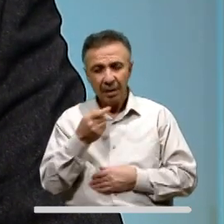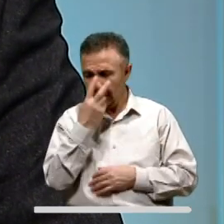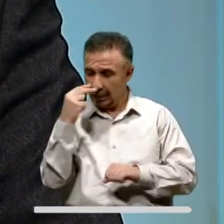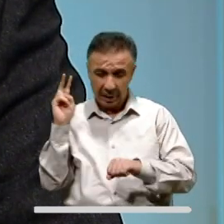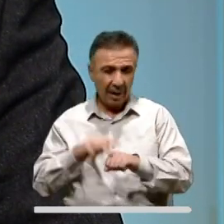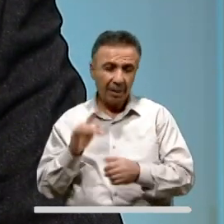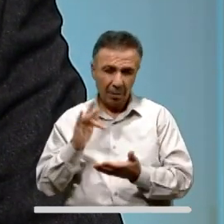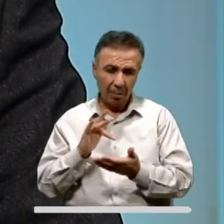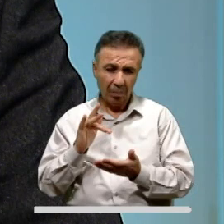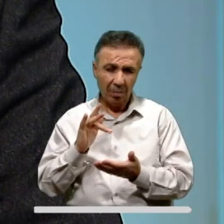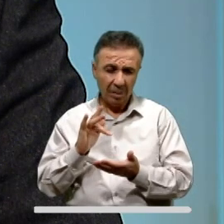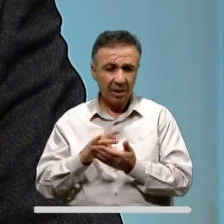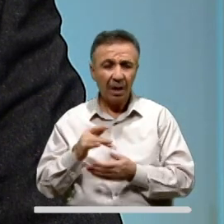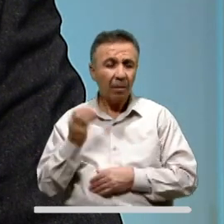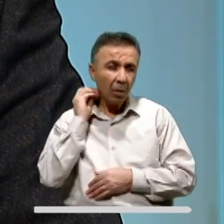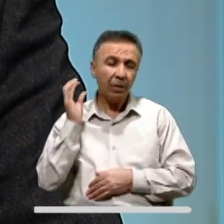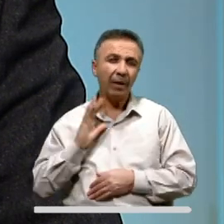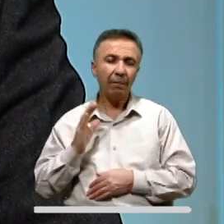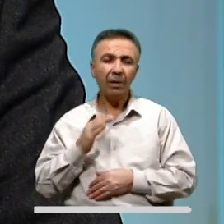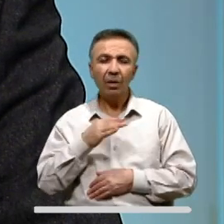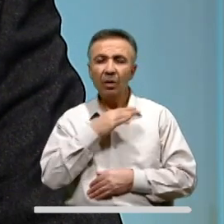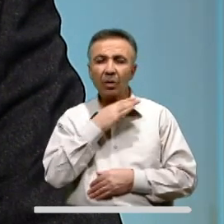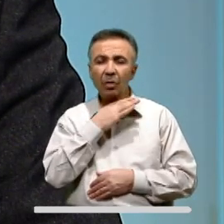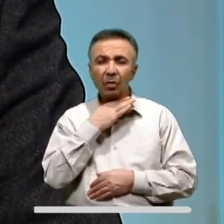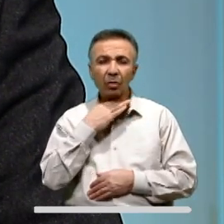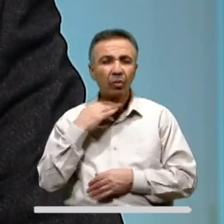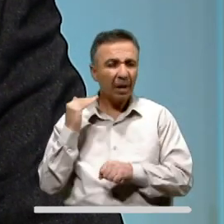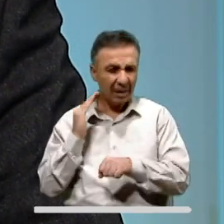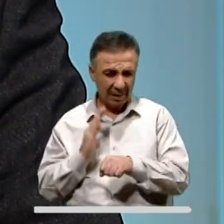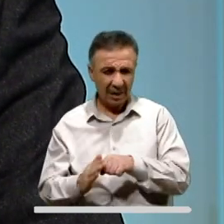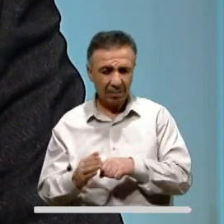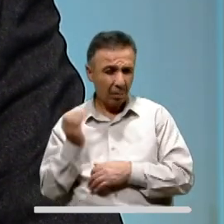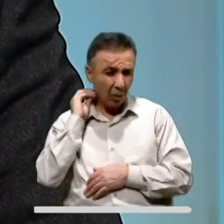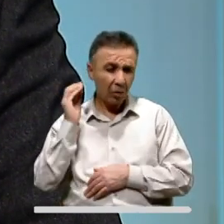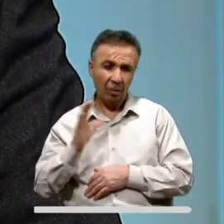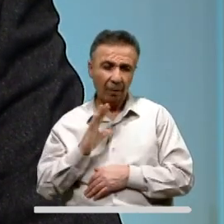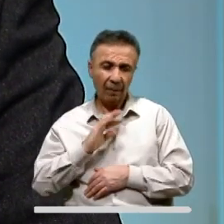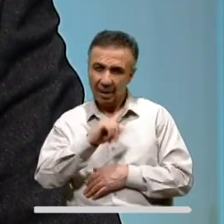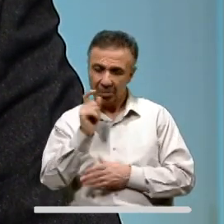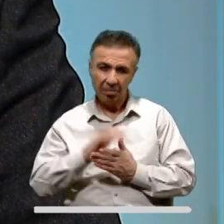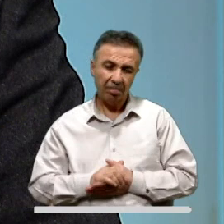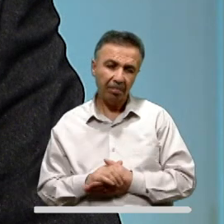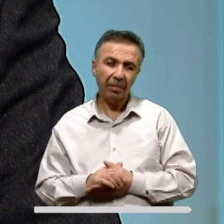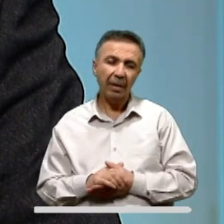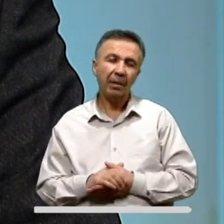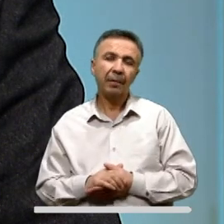mı? Kurban eda borcu var mı? Hani kesmediği kurban var mı? Vermediği o hani